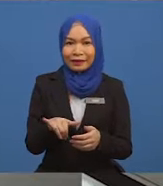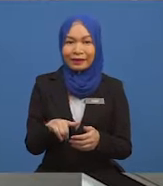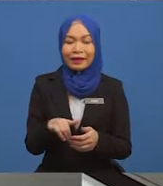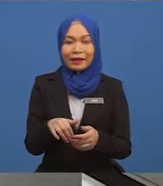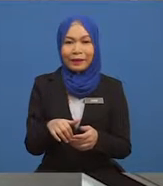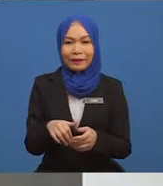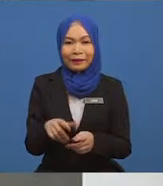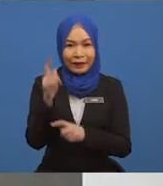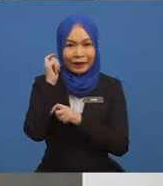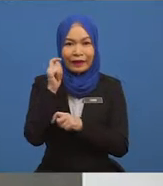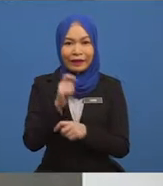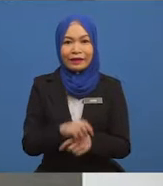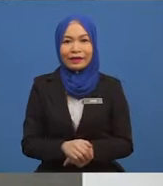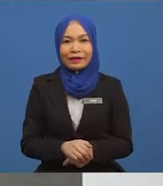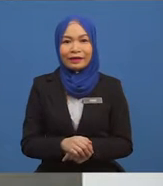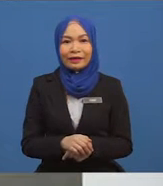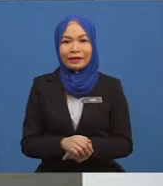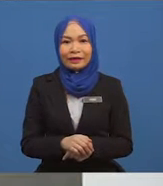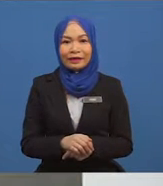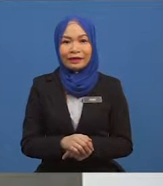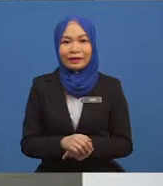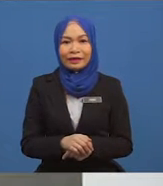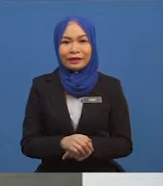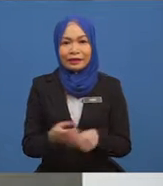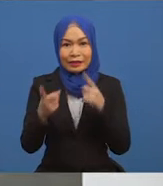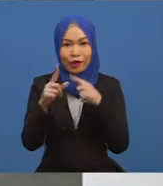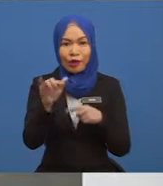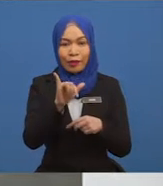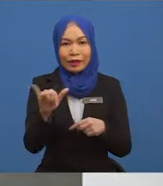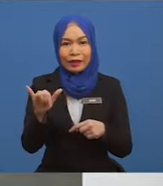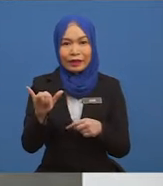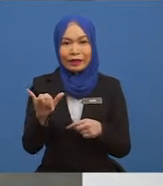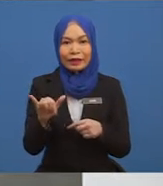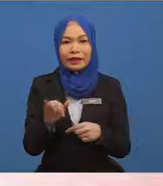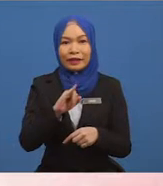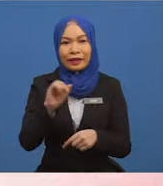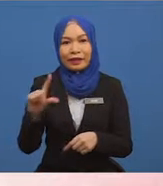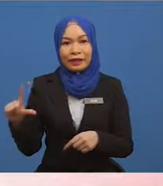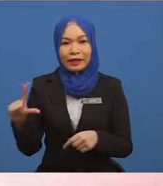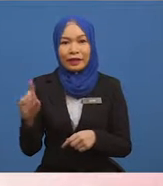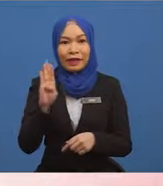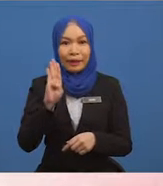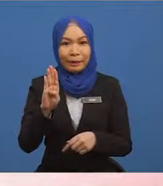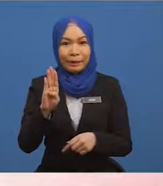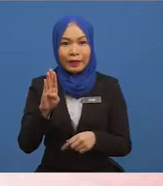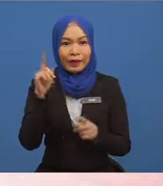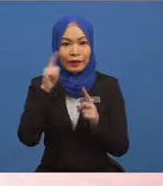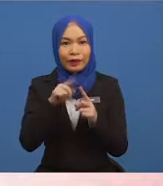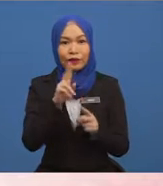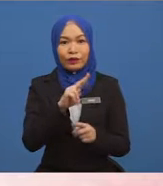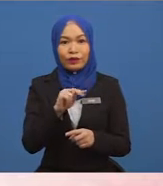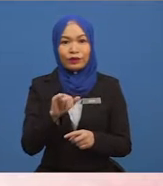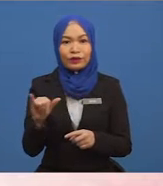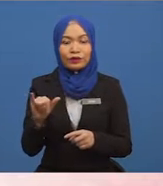cikgu? Ya, bagus Irfan kerana mencuba. Jawapannya adalah